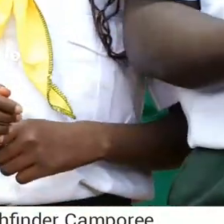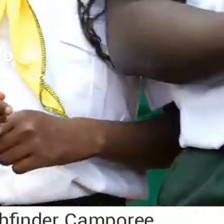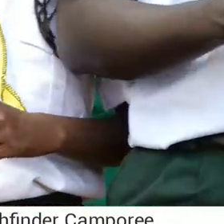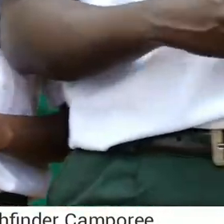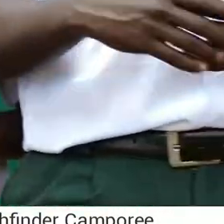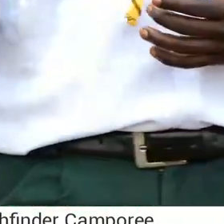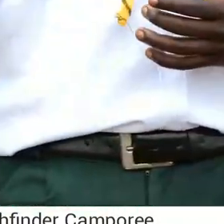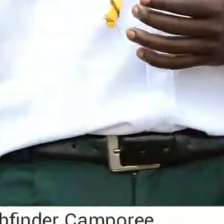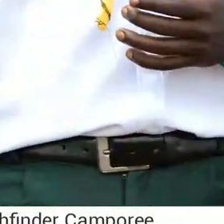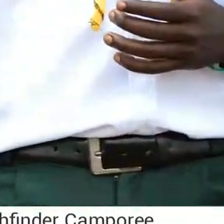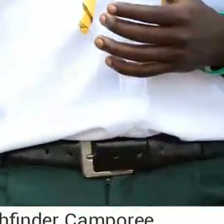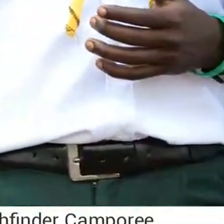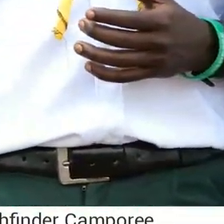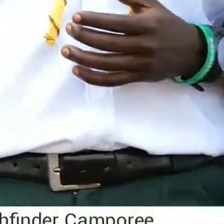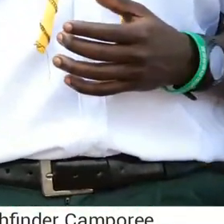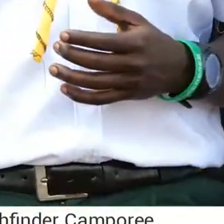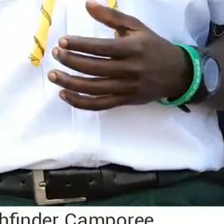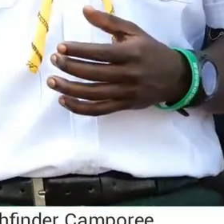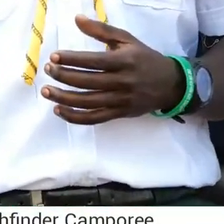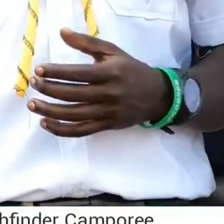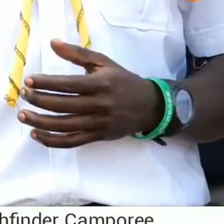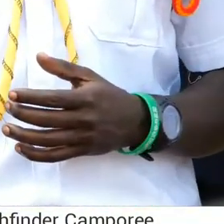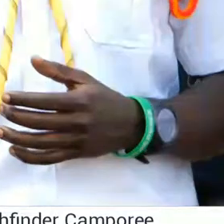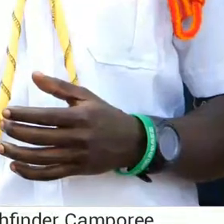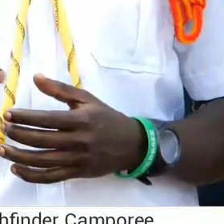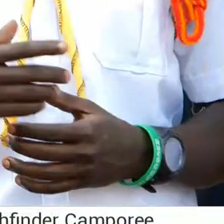giza, haushikiki kamwe.